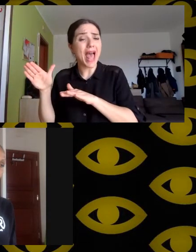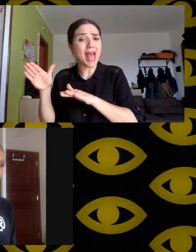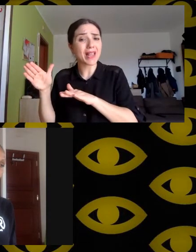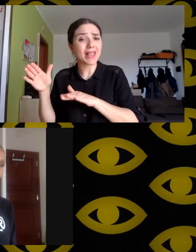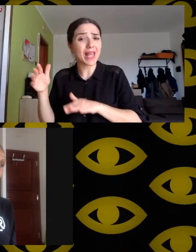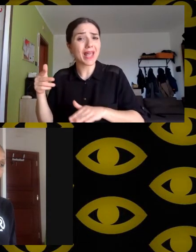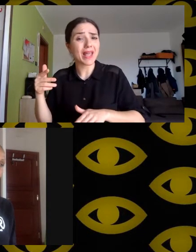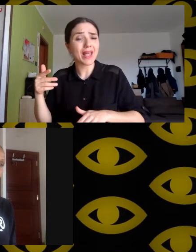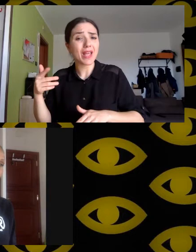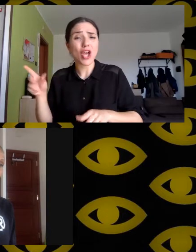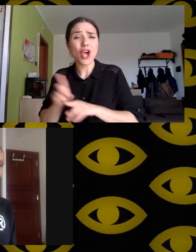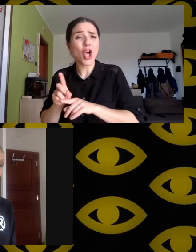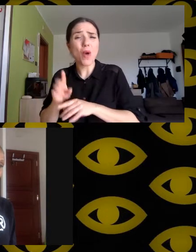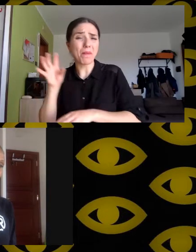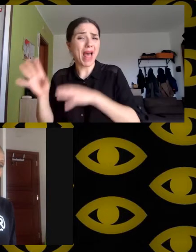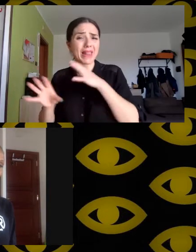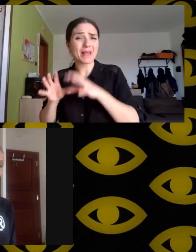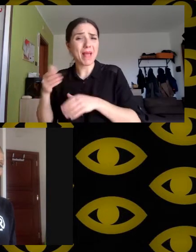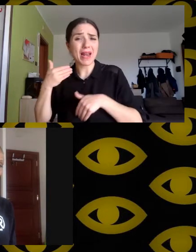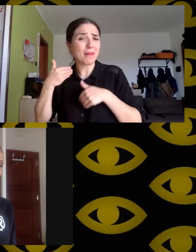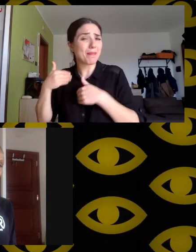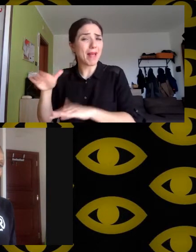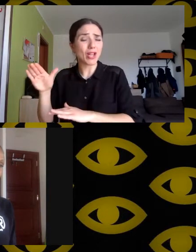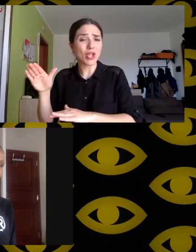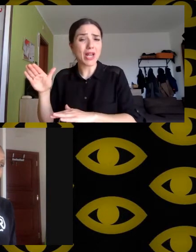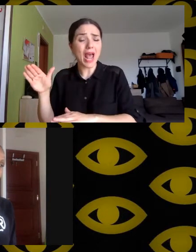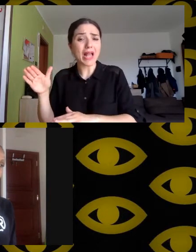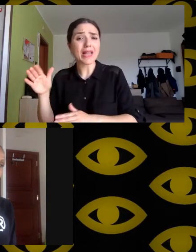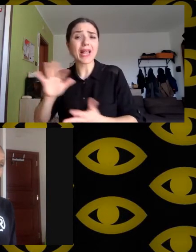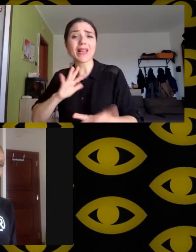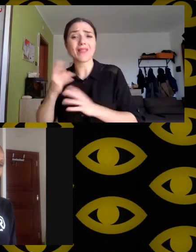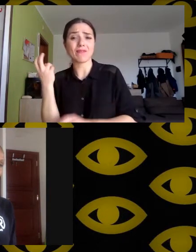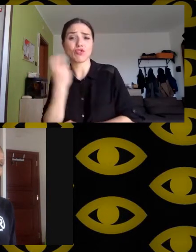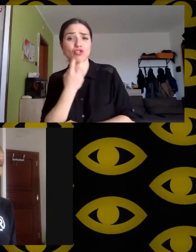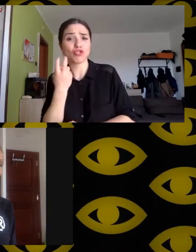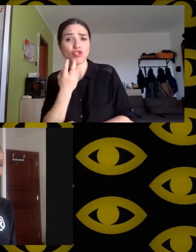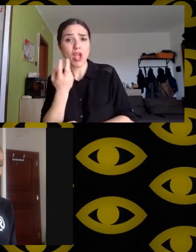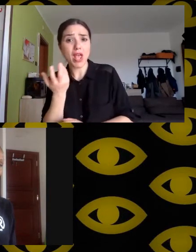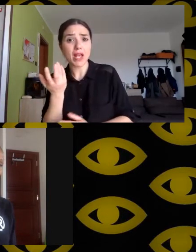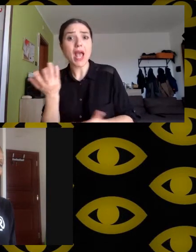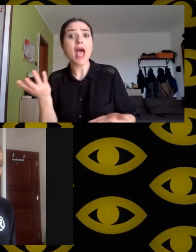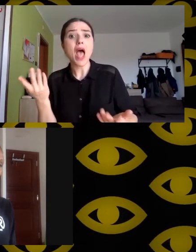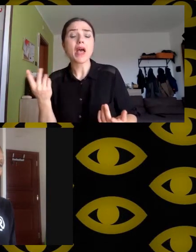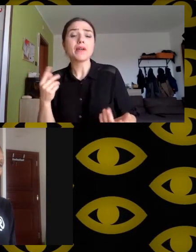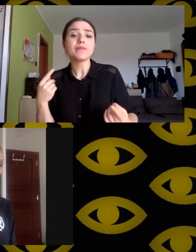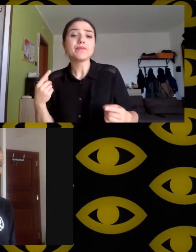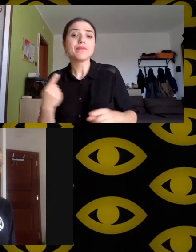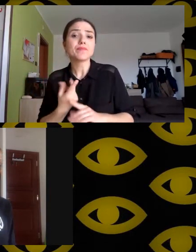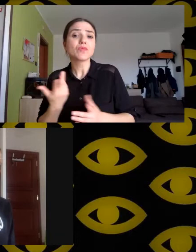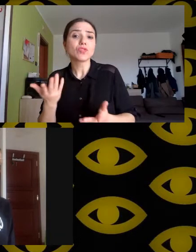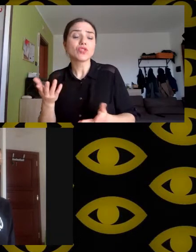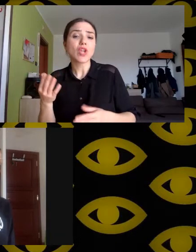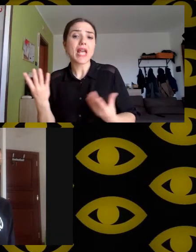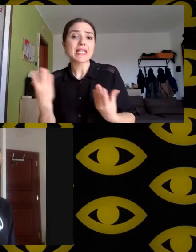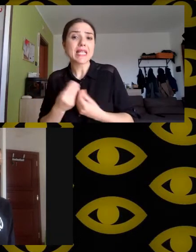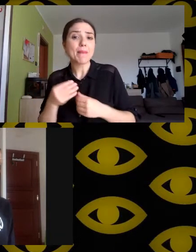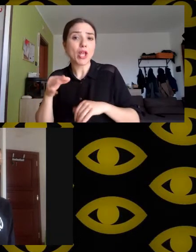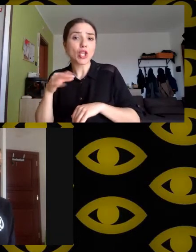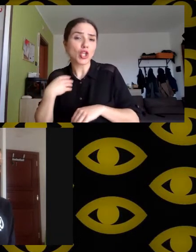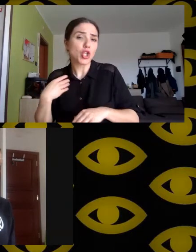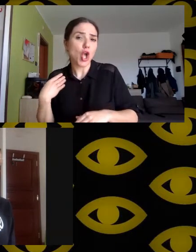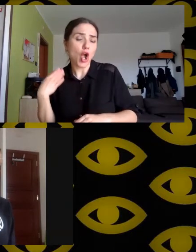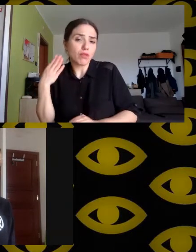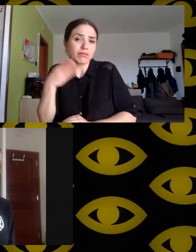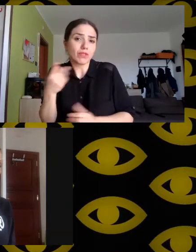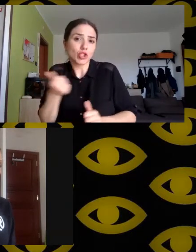come se fossero animali, questi ragazzi invece io li abbiamo aiutati. Io personalmente ero lì presente